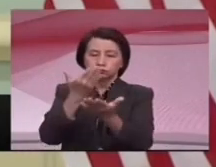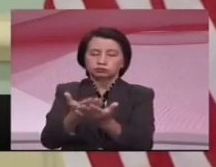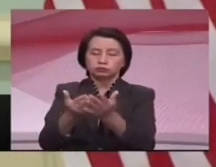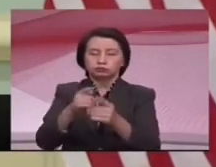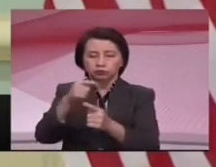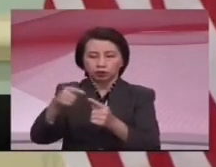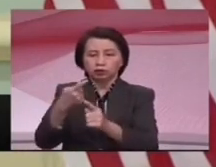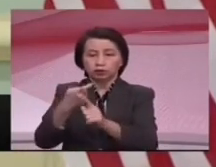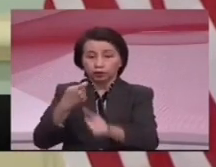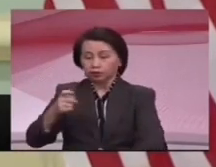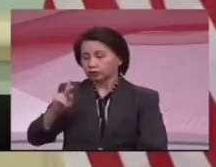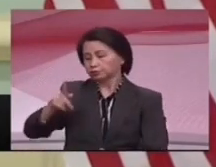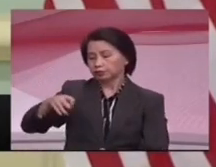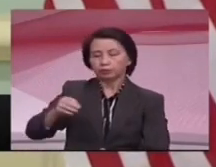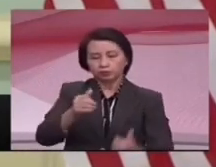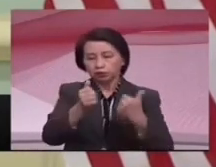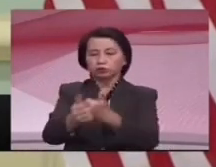TPM oke